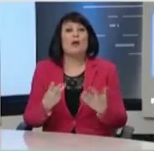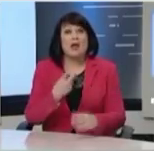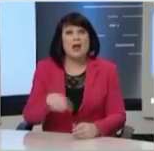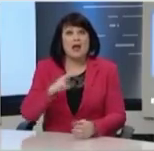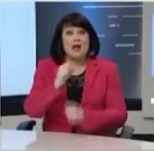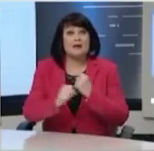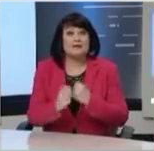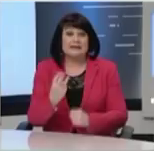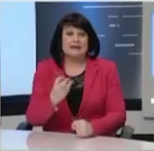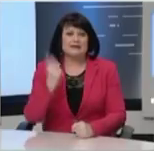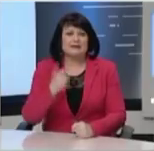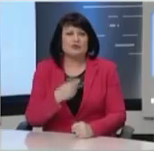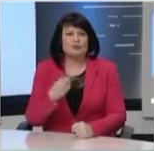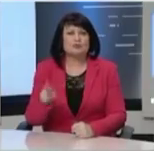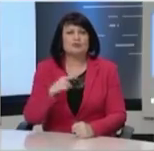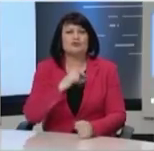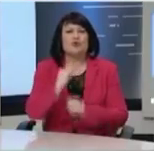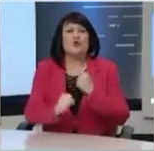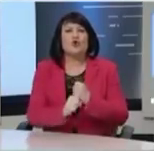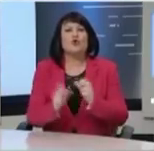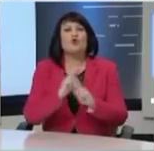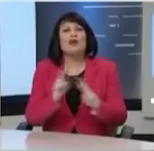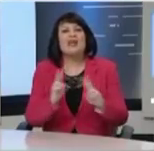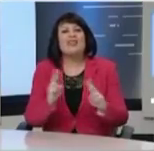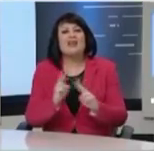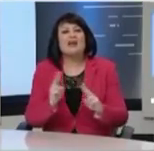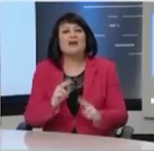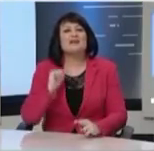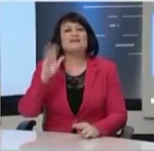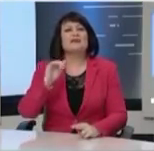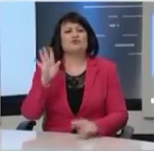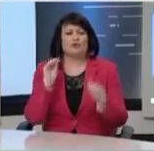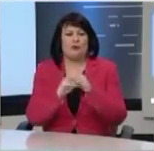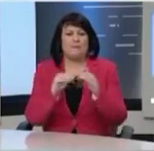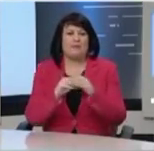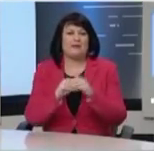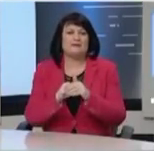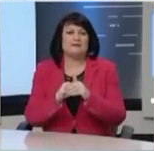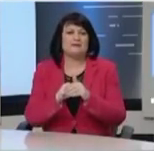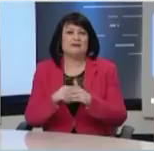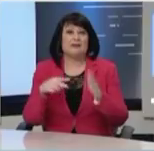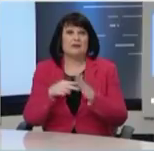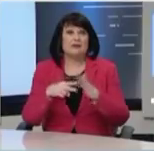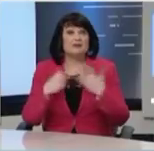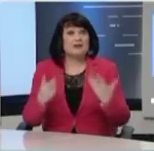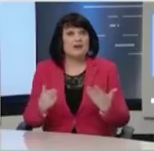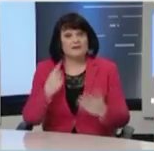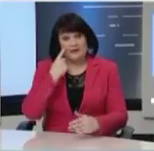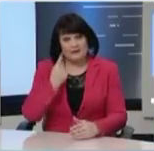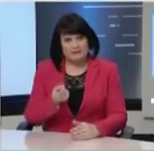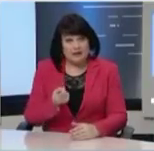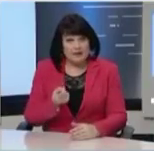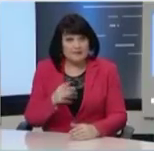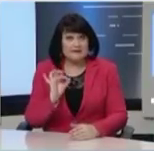αύξηση σχεδόν 30% των καθαρών ιδρώων ξένων άμεσων επενδύσεων στην Ελλάδα για το 2017,